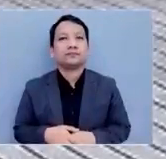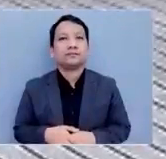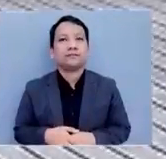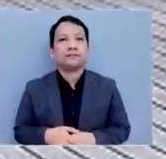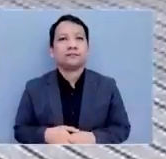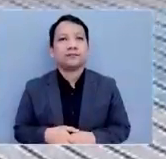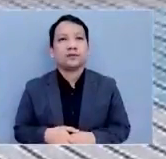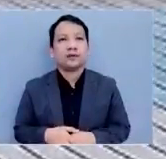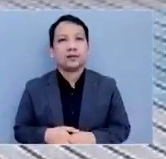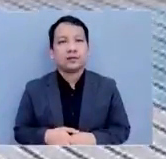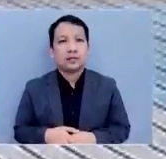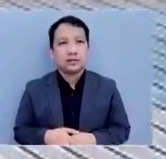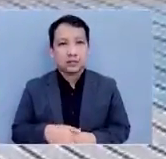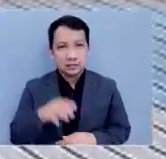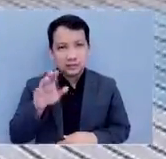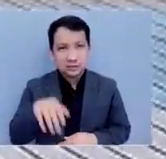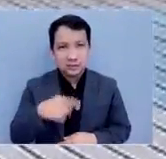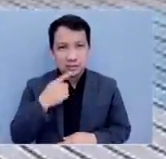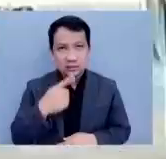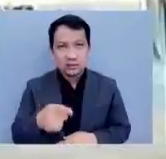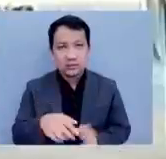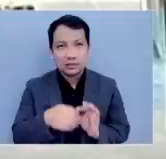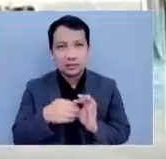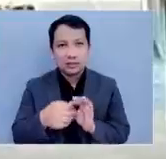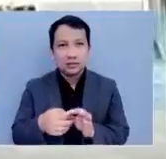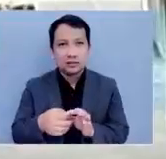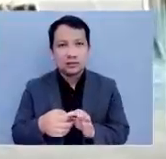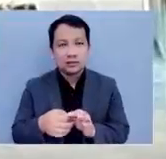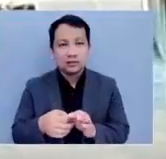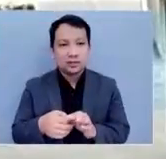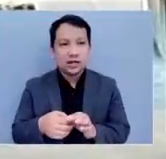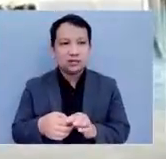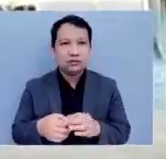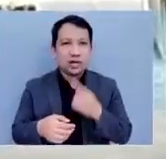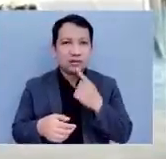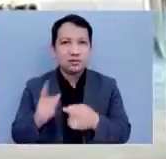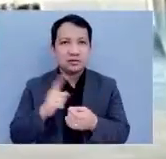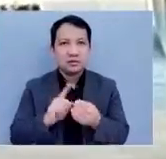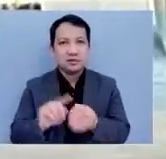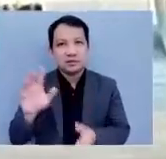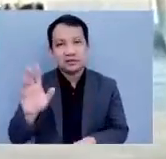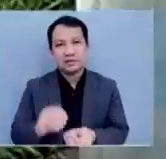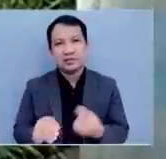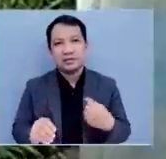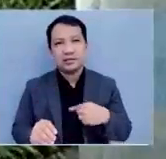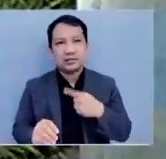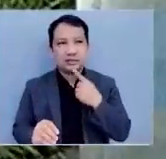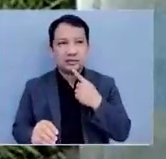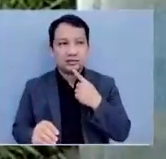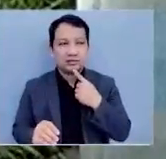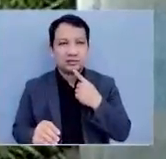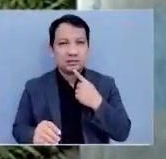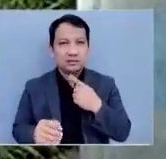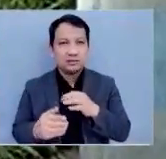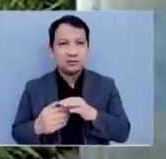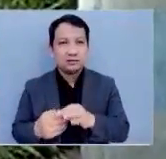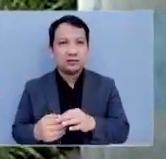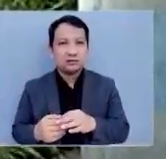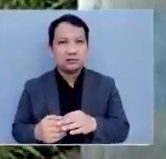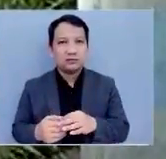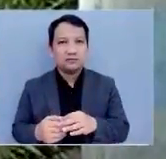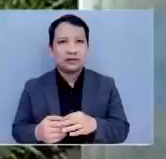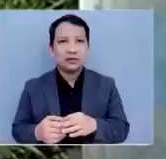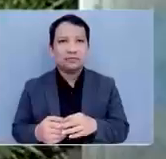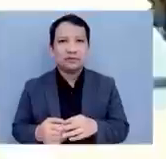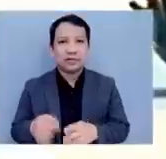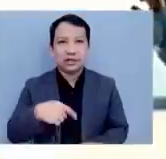Alam mo, Jester, yun pa yung hindi nilalatag sa atin ng MMDA kung ilang tent yung itatayo nila sa bawat gasolinahan sa EDSA. Masabi ko lang